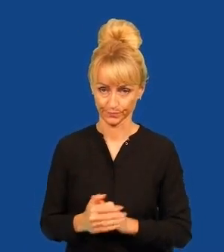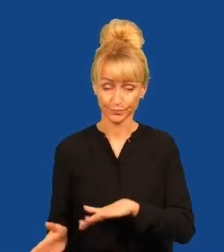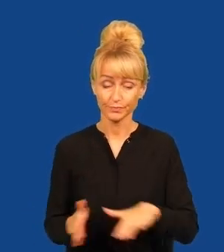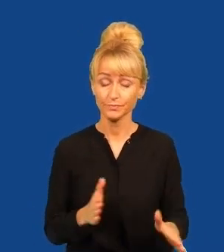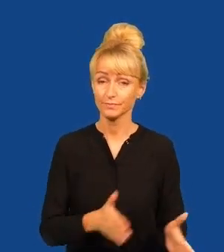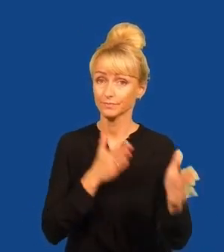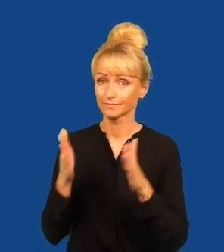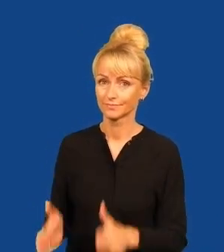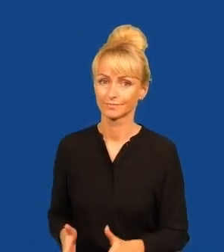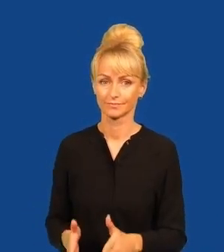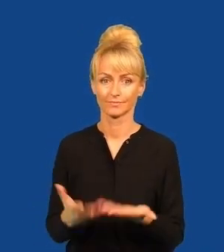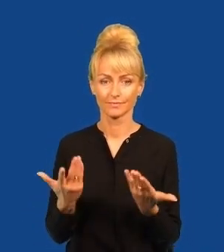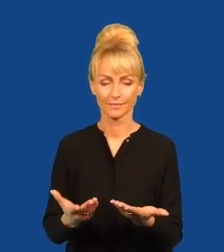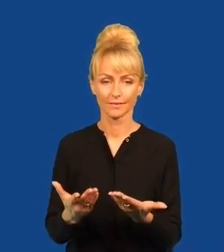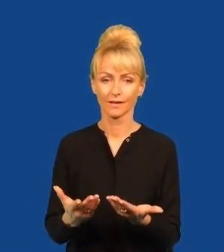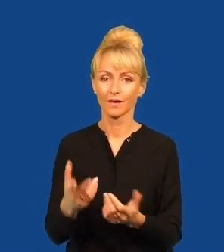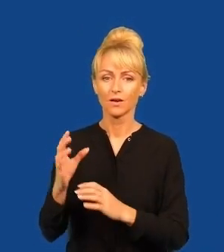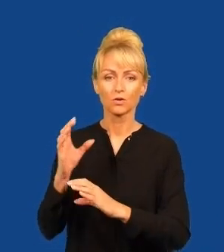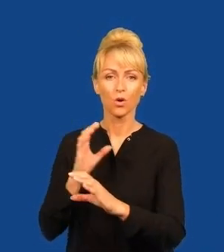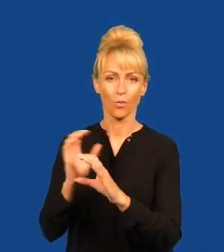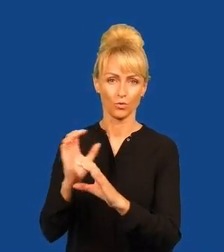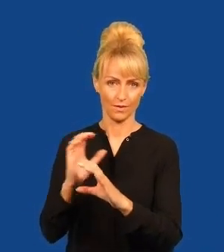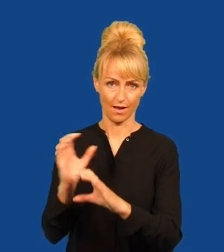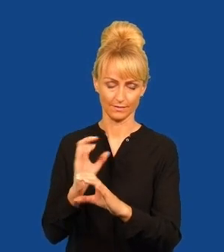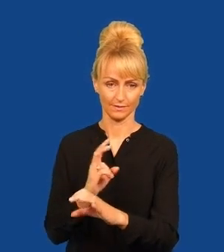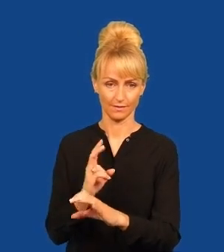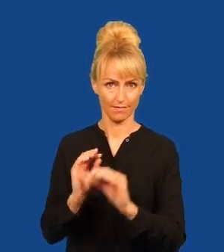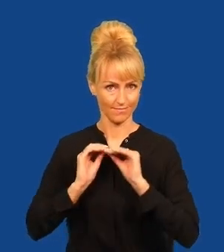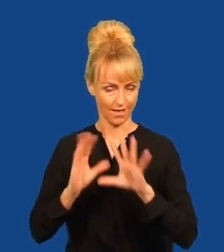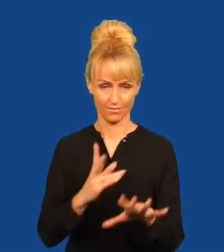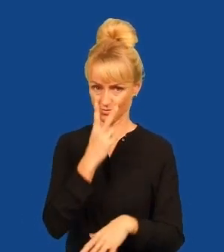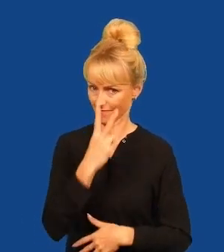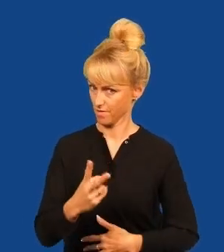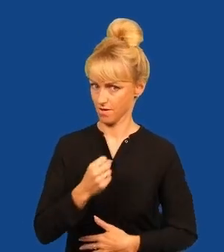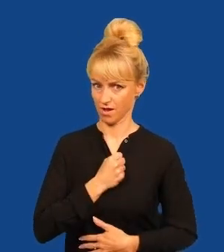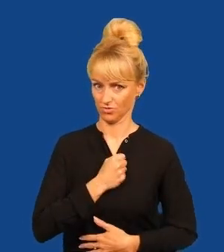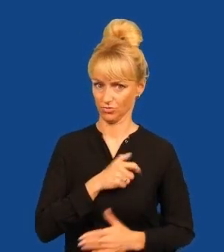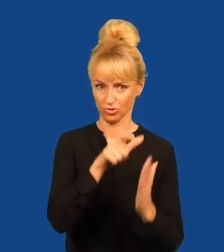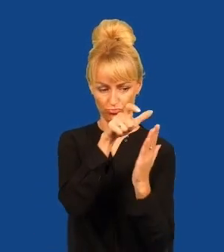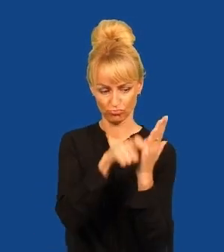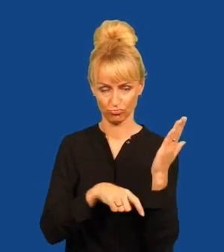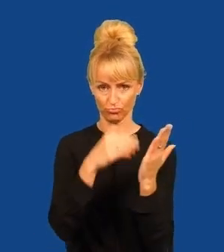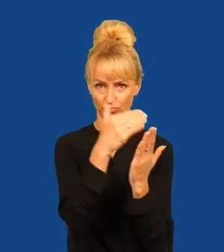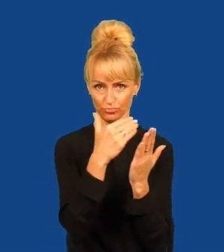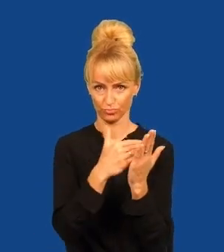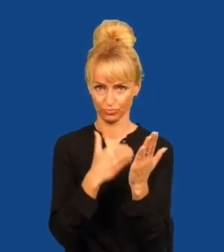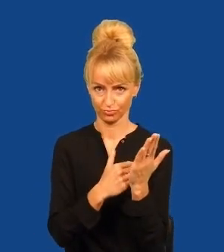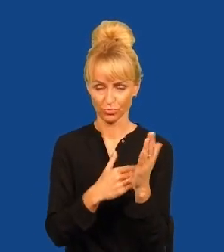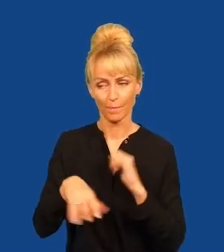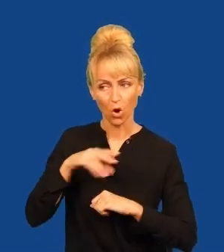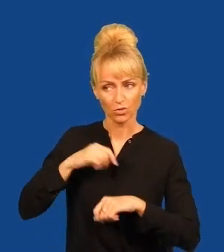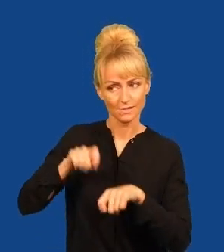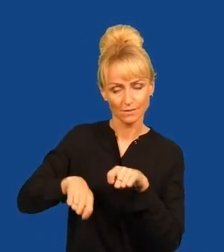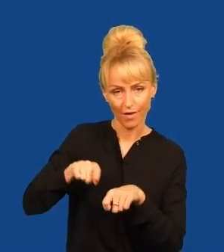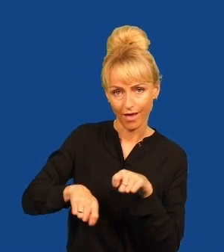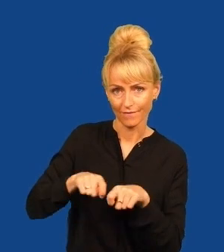przekazania swoich danych osobowych. To jest weryfikacja, dzięki której będziemy mogli się weryfikować, też weryfikować inne osoby, czy podczas